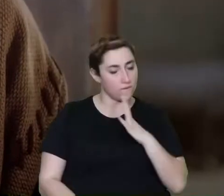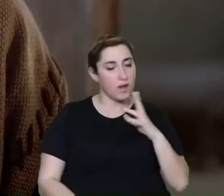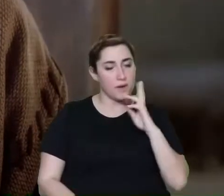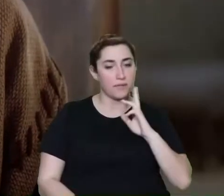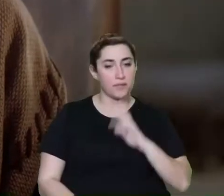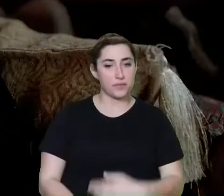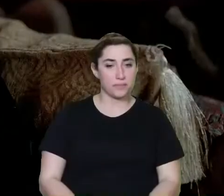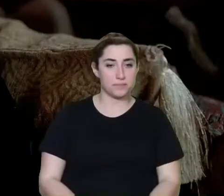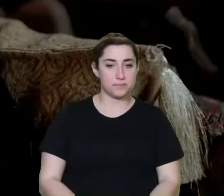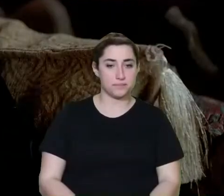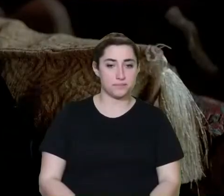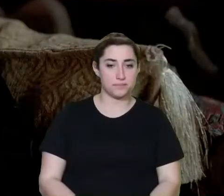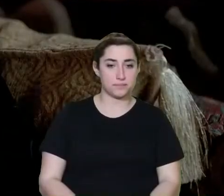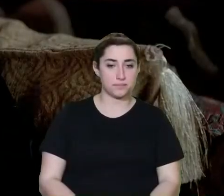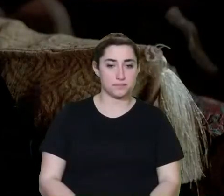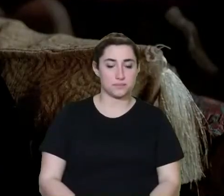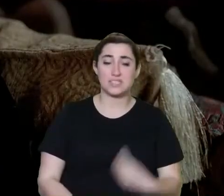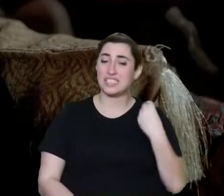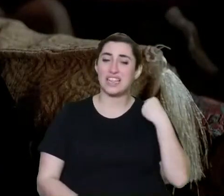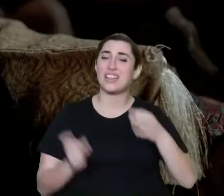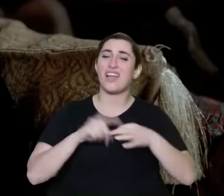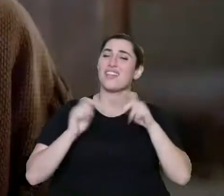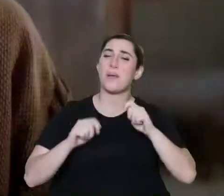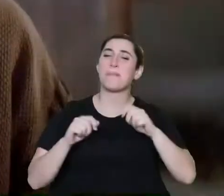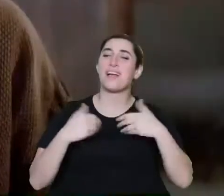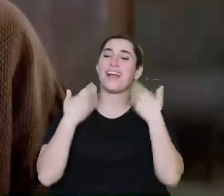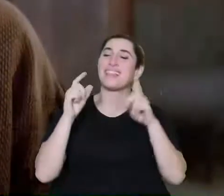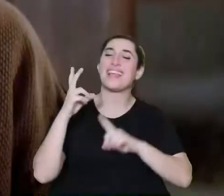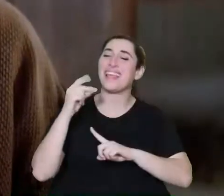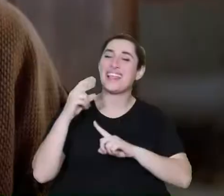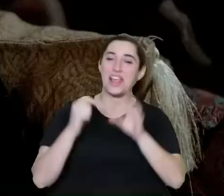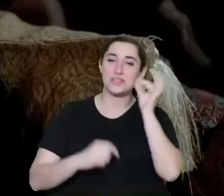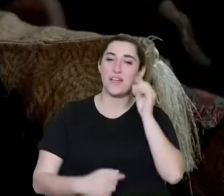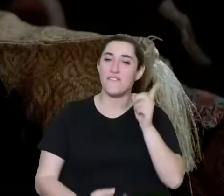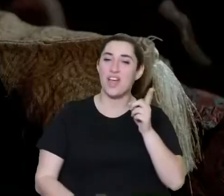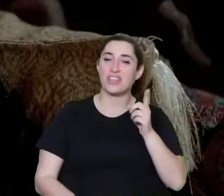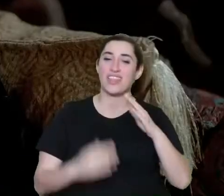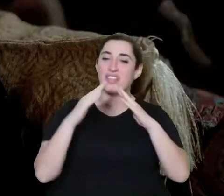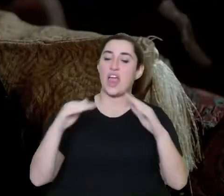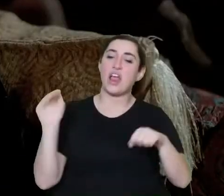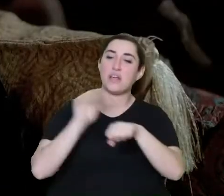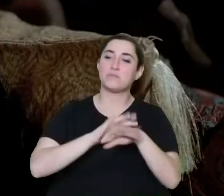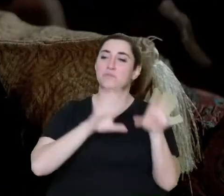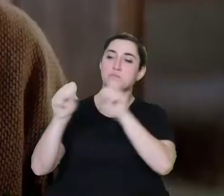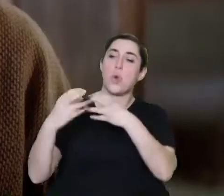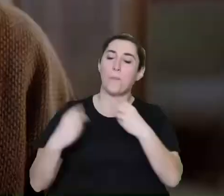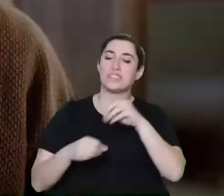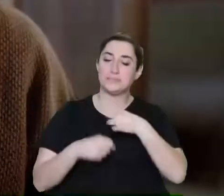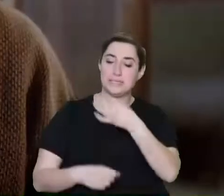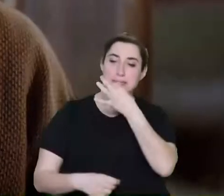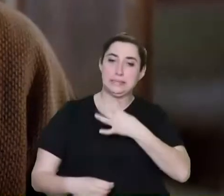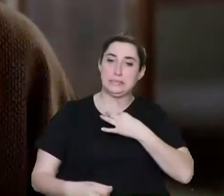Vardır efendim. Yeni tayin ettiğimiz Kadı İlyas Efendi, dergahını basmak için tarafımızdan